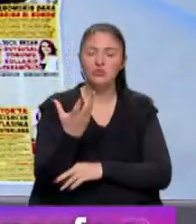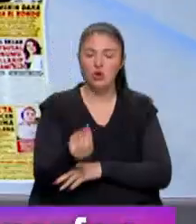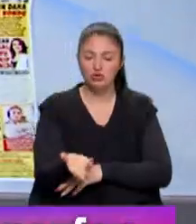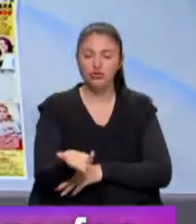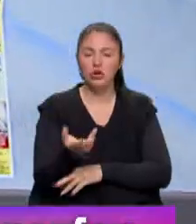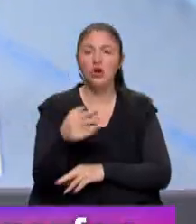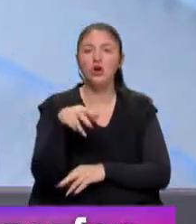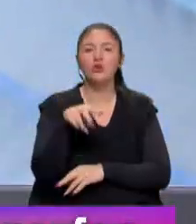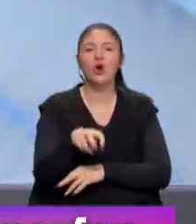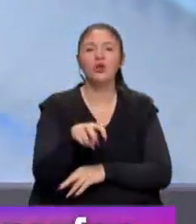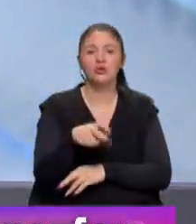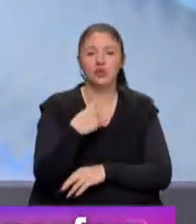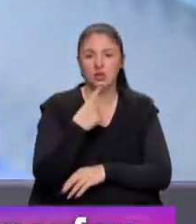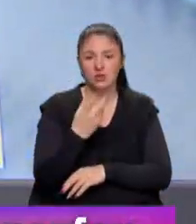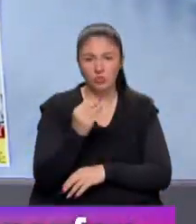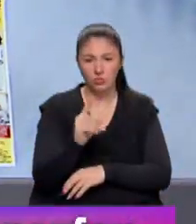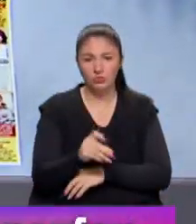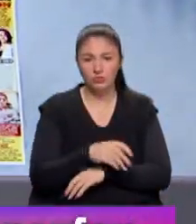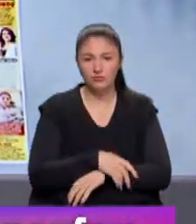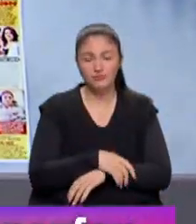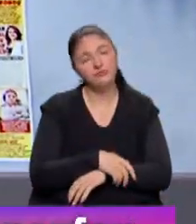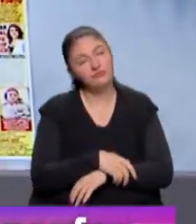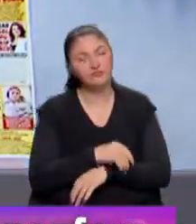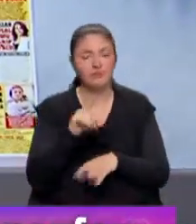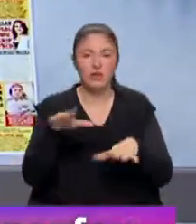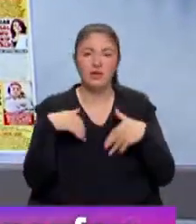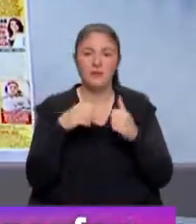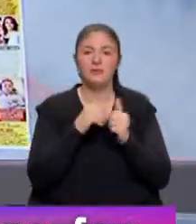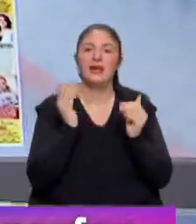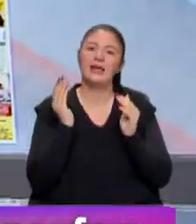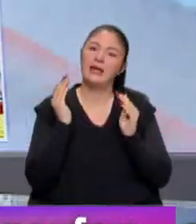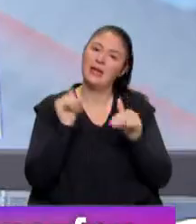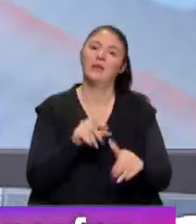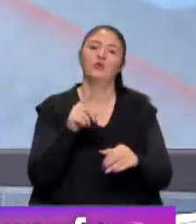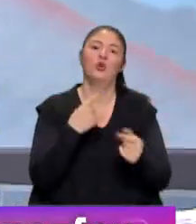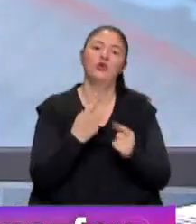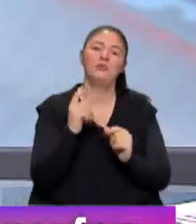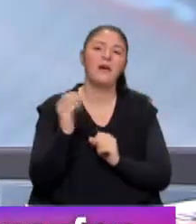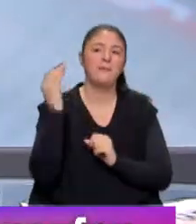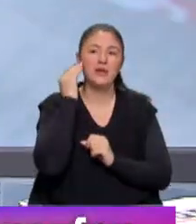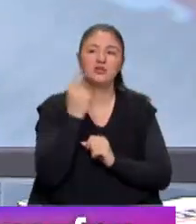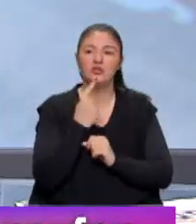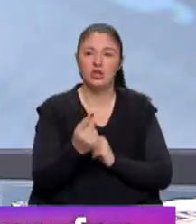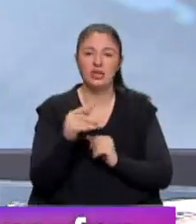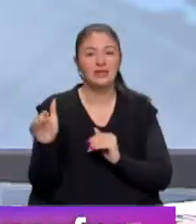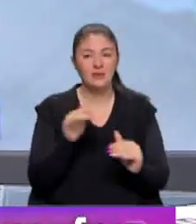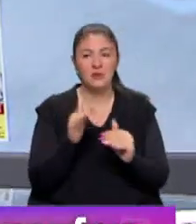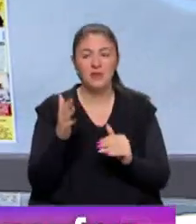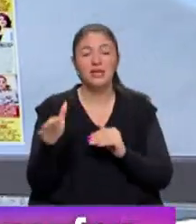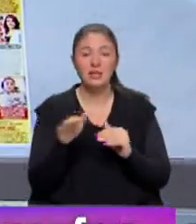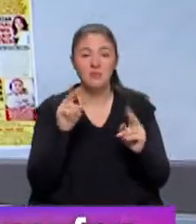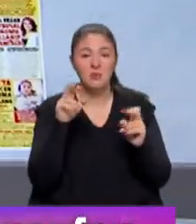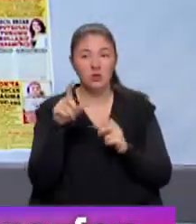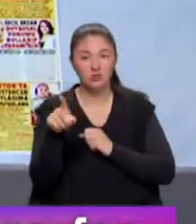olacak? Koltuk diyenler de olur mu? Bugün hep birlikte gelin bunu konuşalım. En başta saydık depremi.